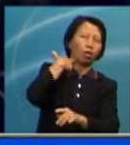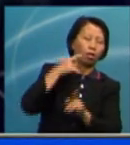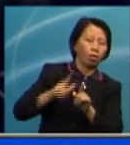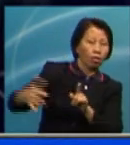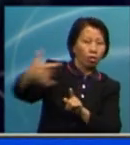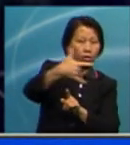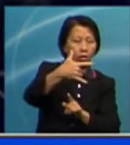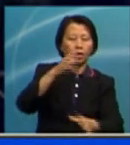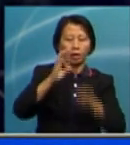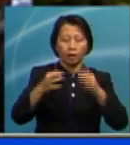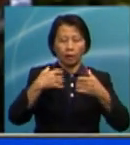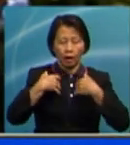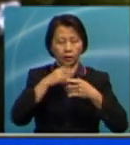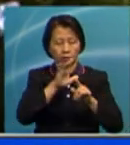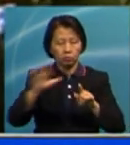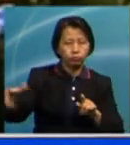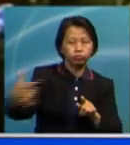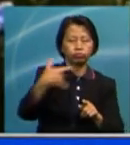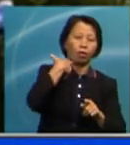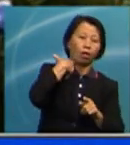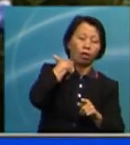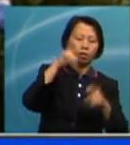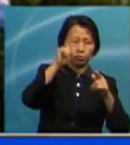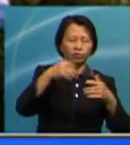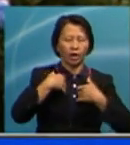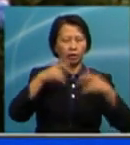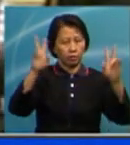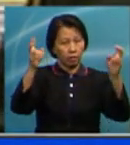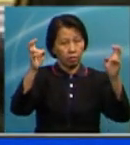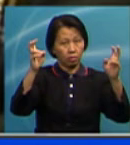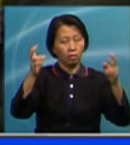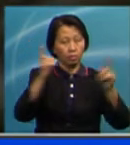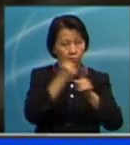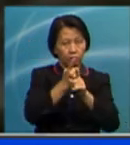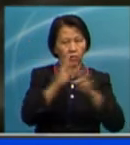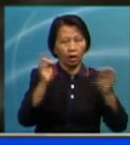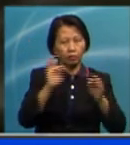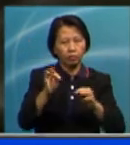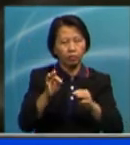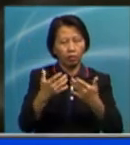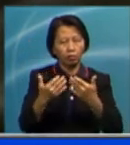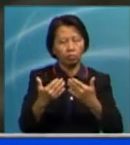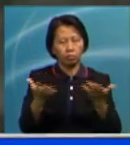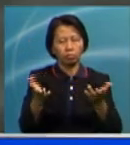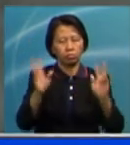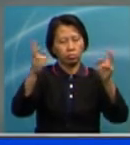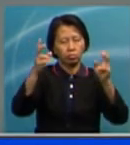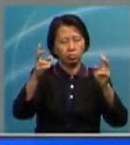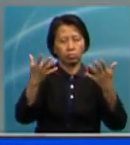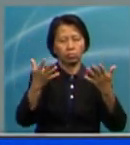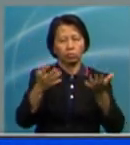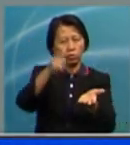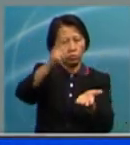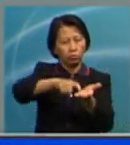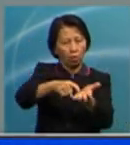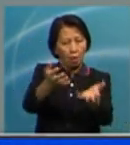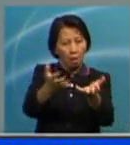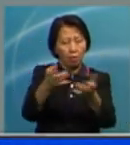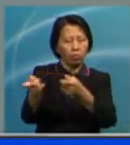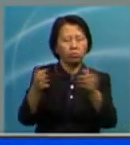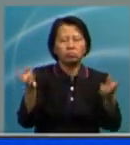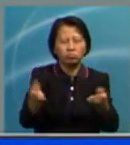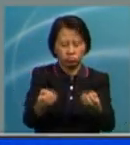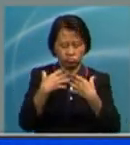dia mesti ada satu agenda agenda tak keluar lagi tak ada dia Takan hilangkan pesawat Diam dia mesti ada satu tuntutan ada satu